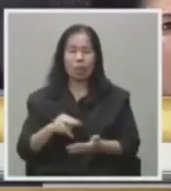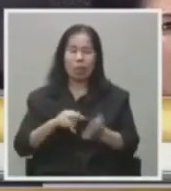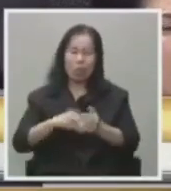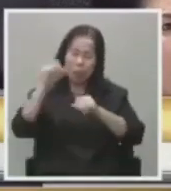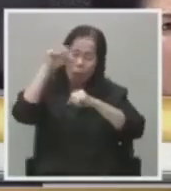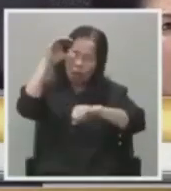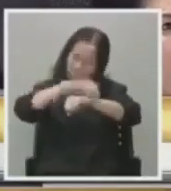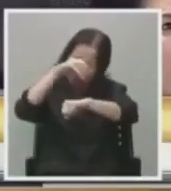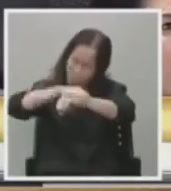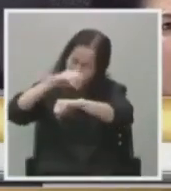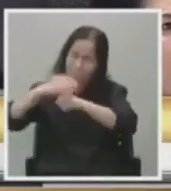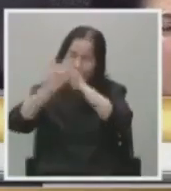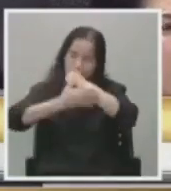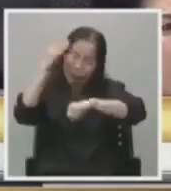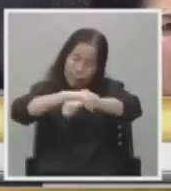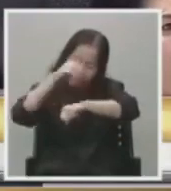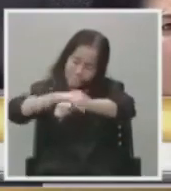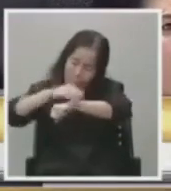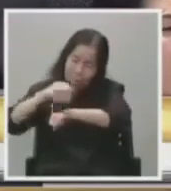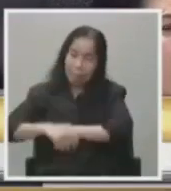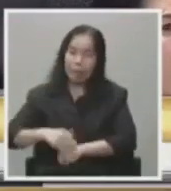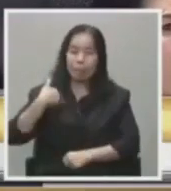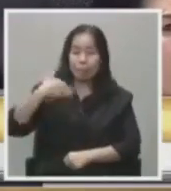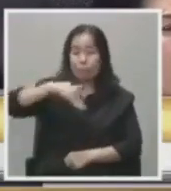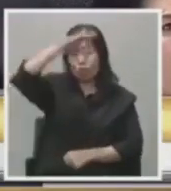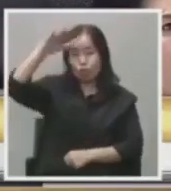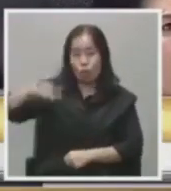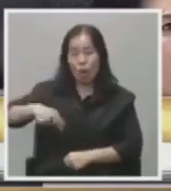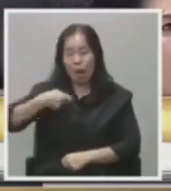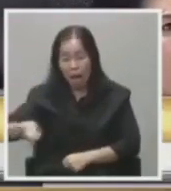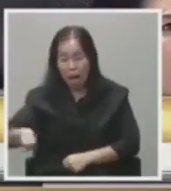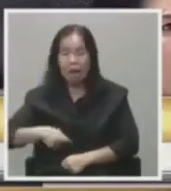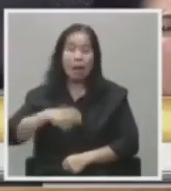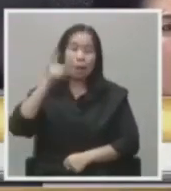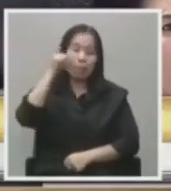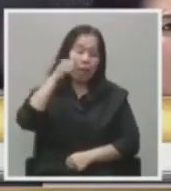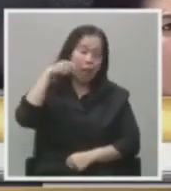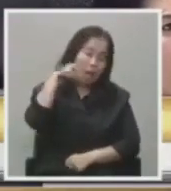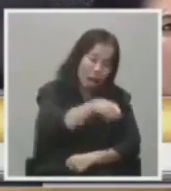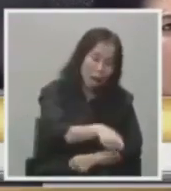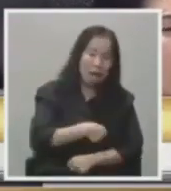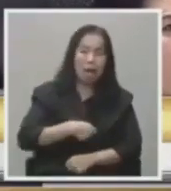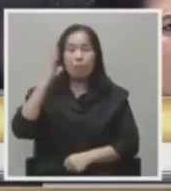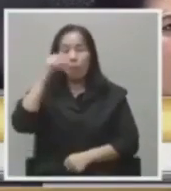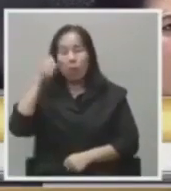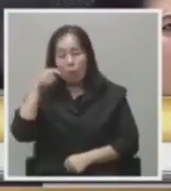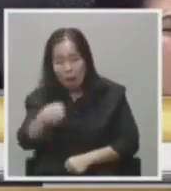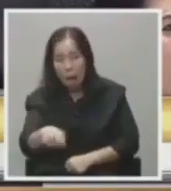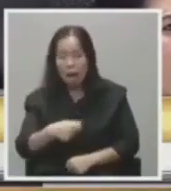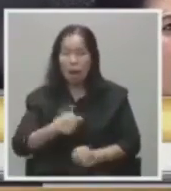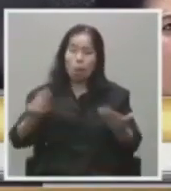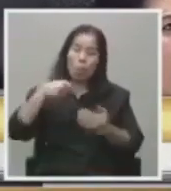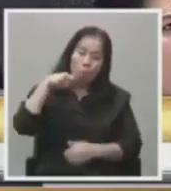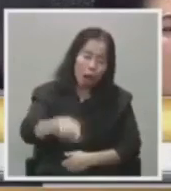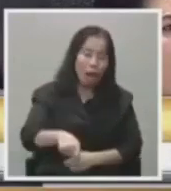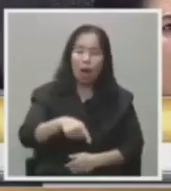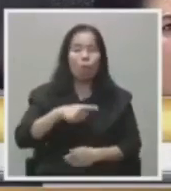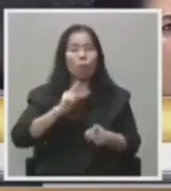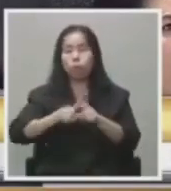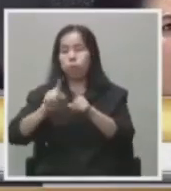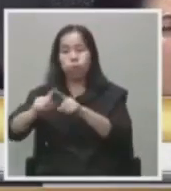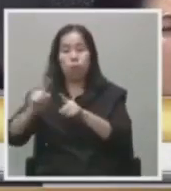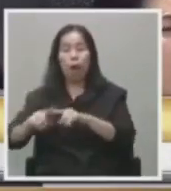ไหร่พี่ฆ่าน้องพ่อฆ่าแม่ลูกฆ่าสารพัดครอบครัวลุง